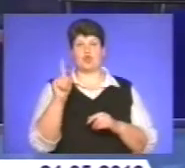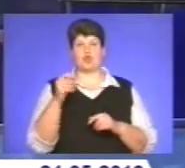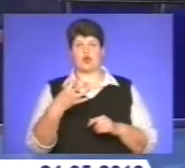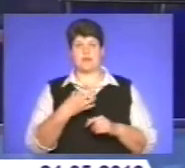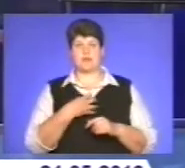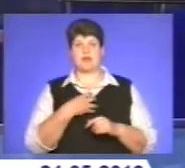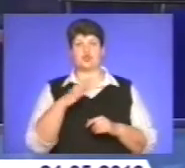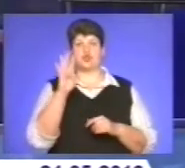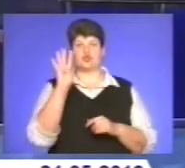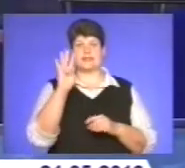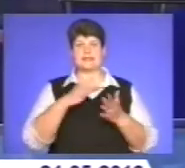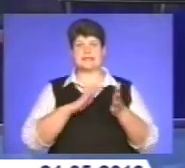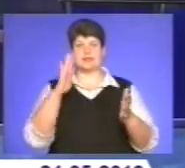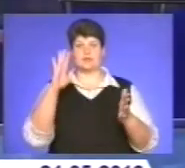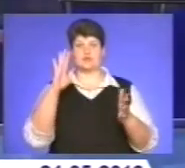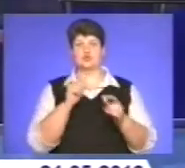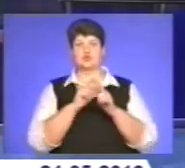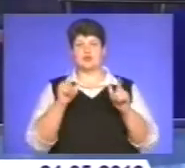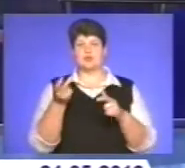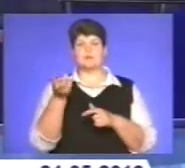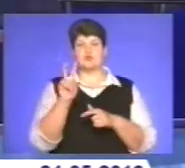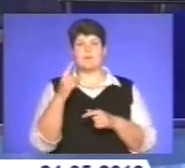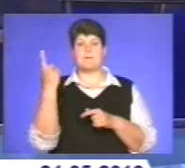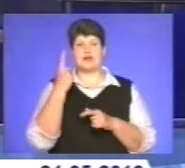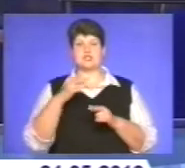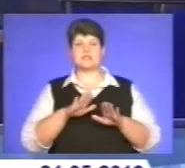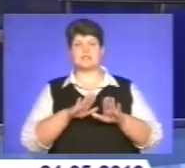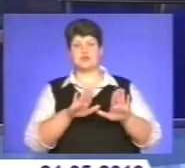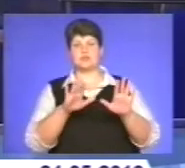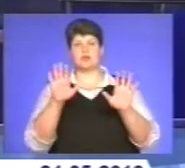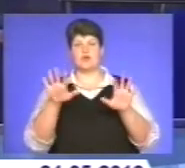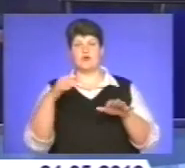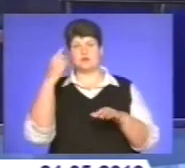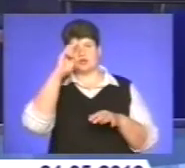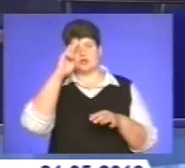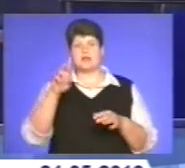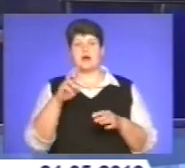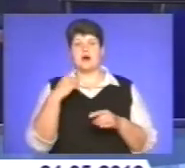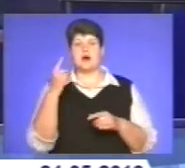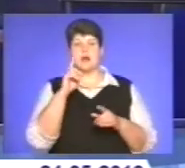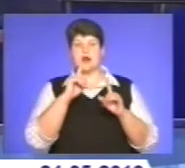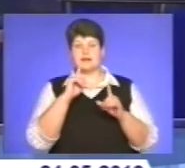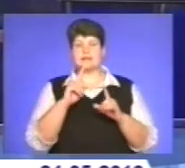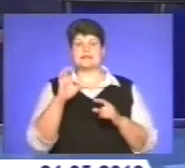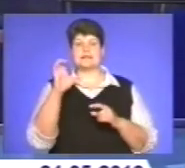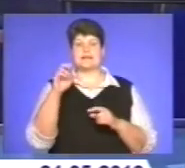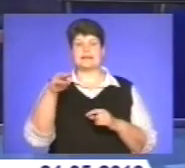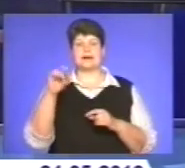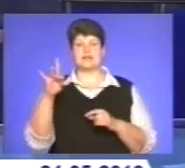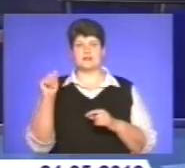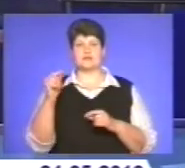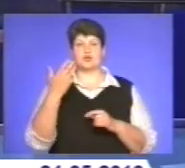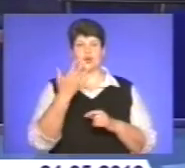4 – срібною. До школи завітав і перший заступник голови обласної ради Сергій Тарашевський. Його донька також випускниця цієї